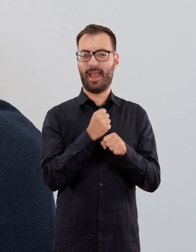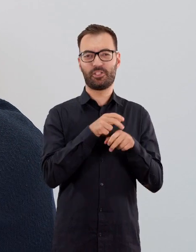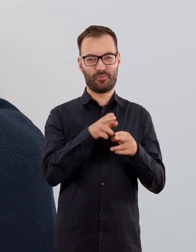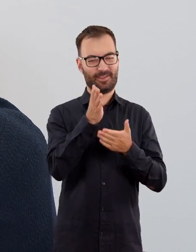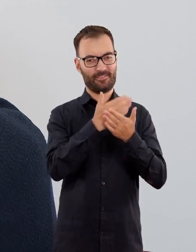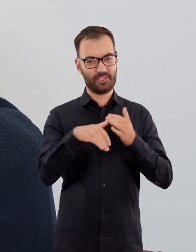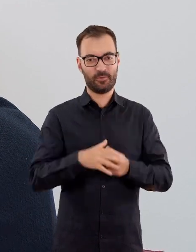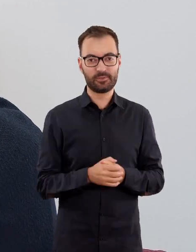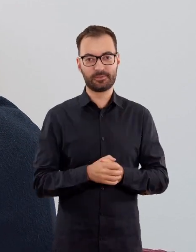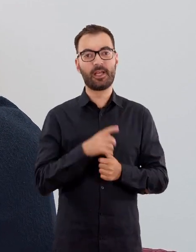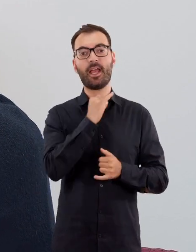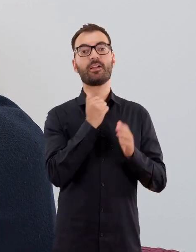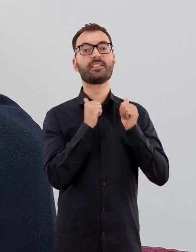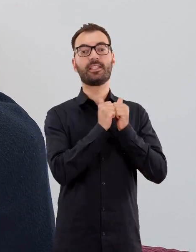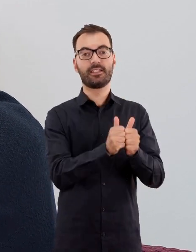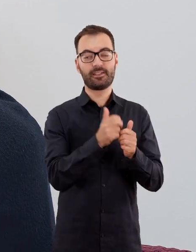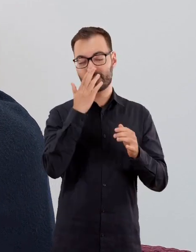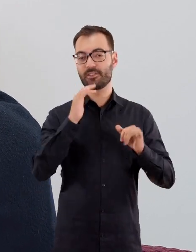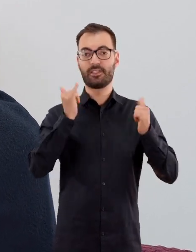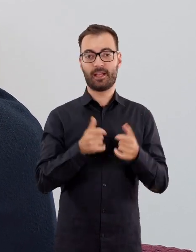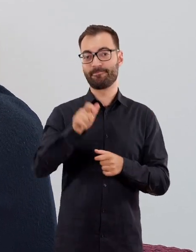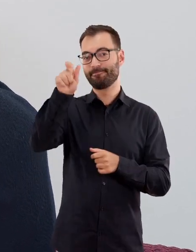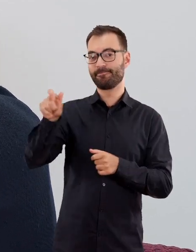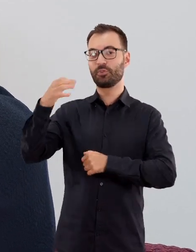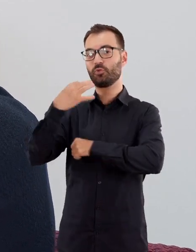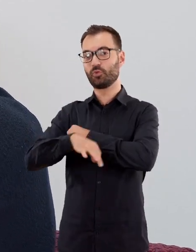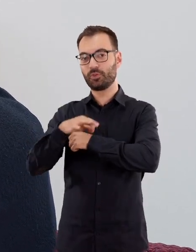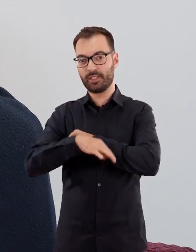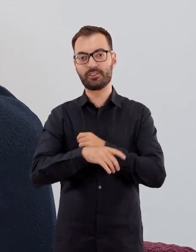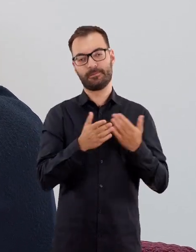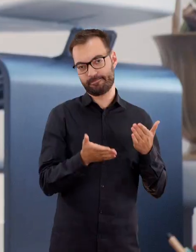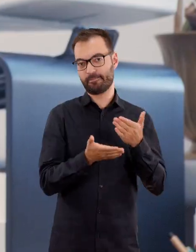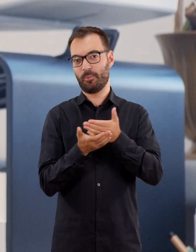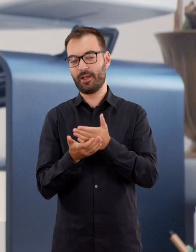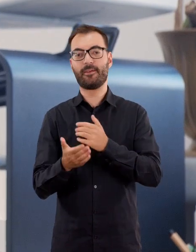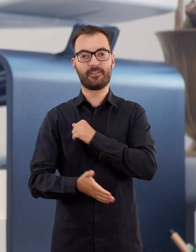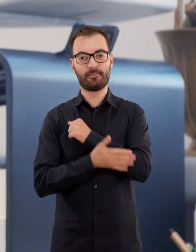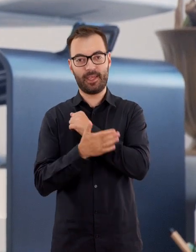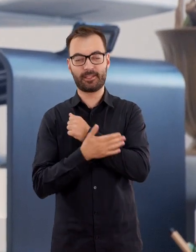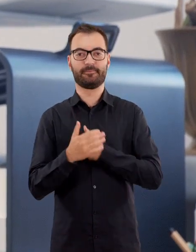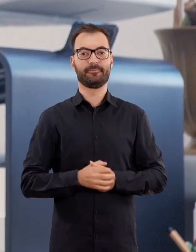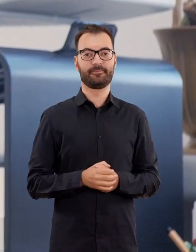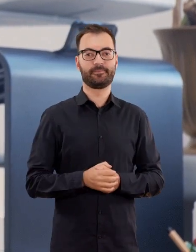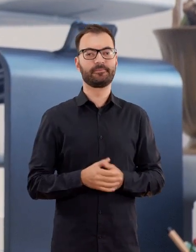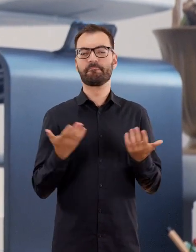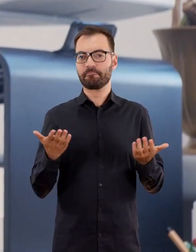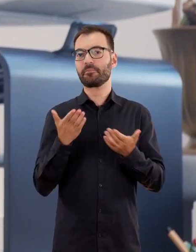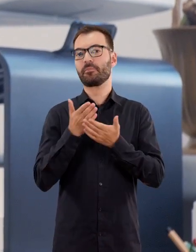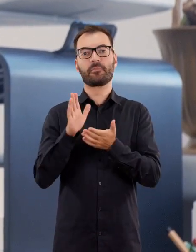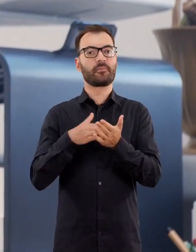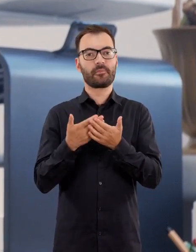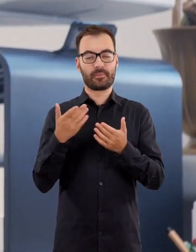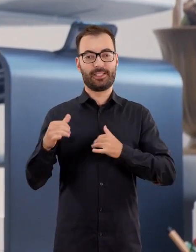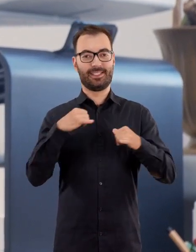dydaktycznym danego wydziału i ma za zadanie wspierać studenta w różnych obszarach związanych ze studiowaniem. Jego zadaniem jest